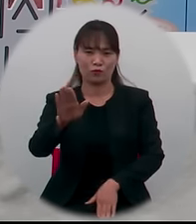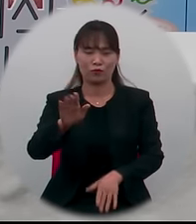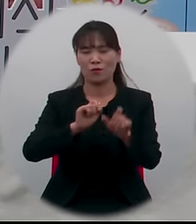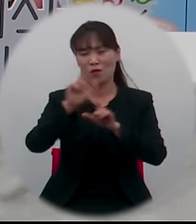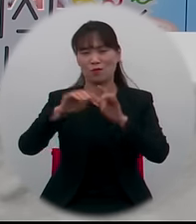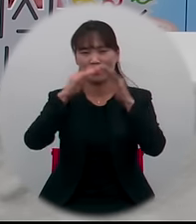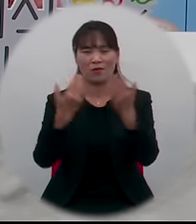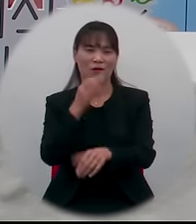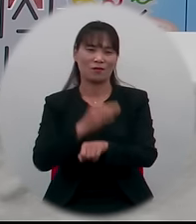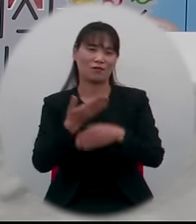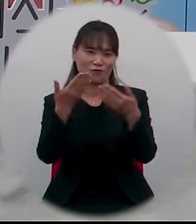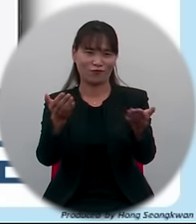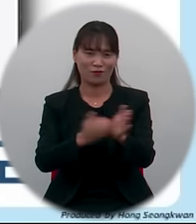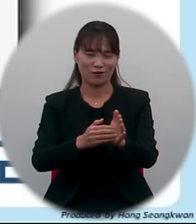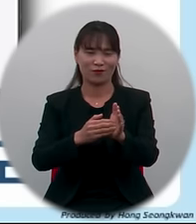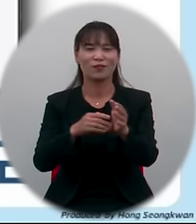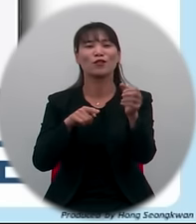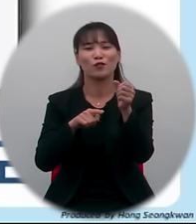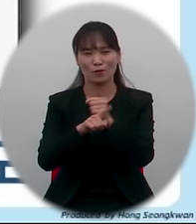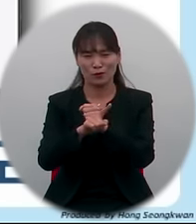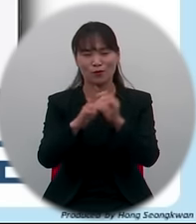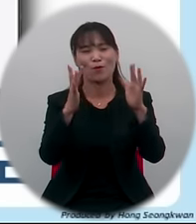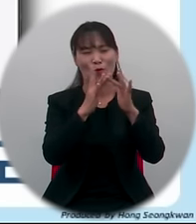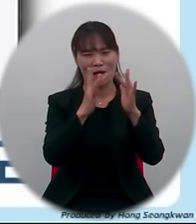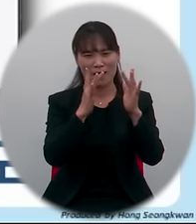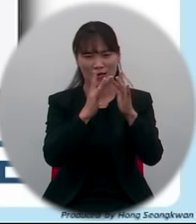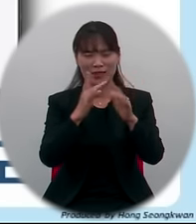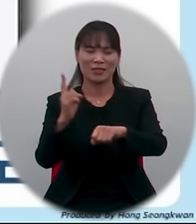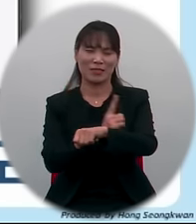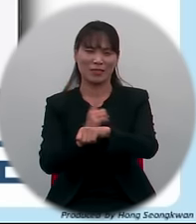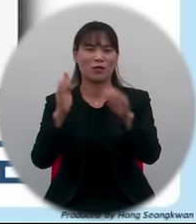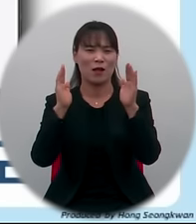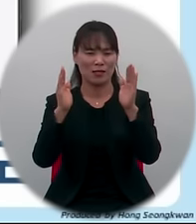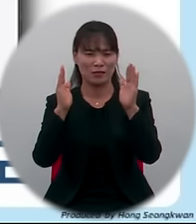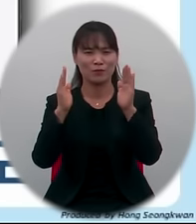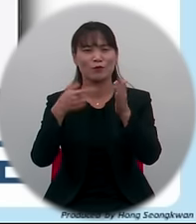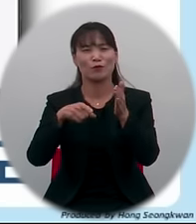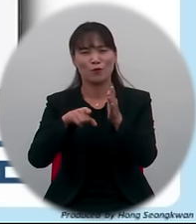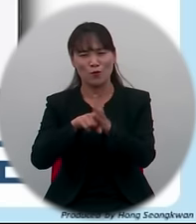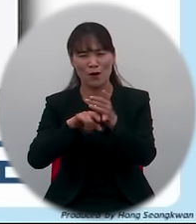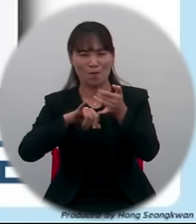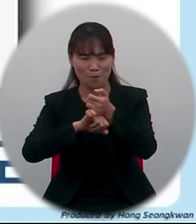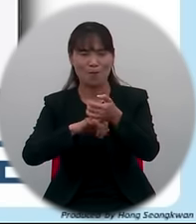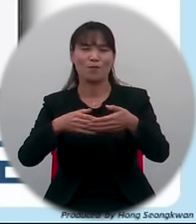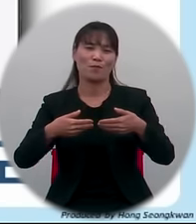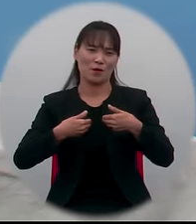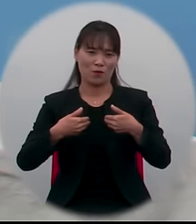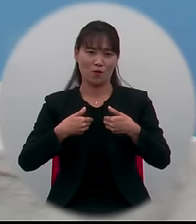버티셨나요 쥐어 주셨어요 이유는 바로 온라인 디지털 학습을 위한 필수 도구가 되었기